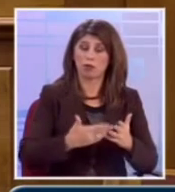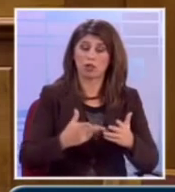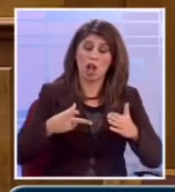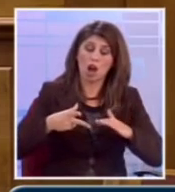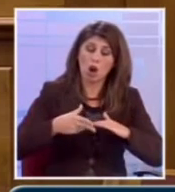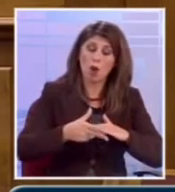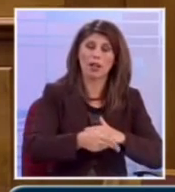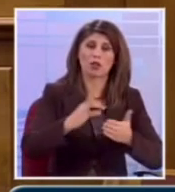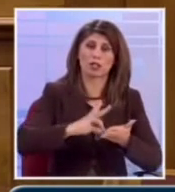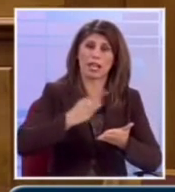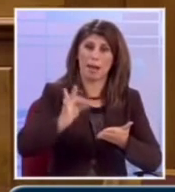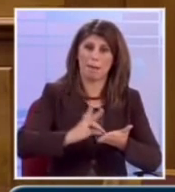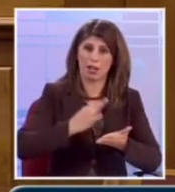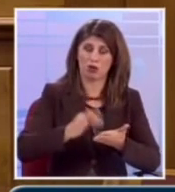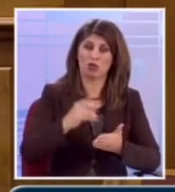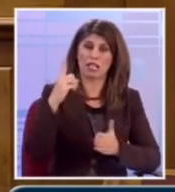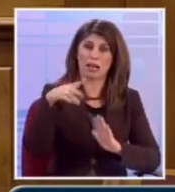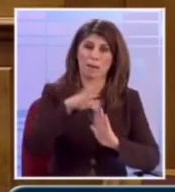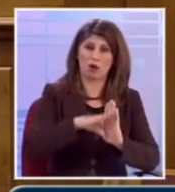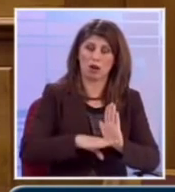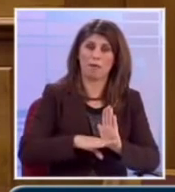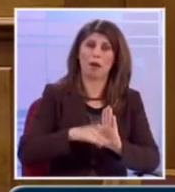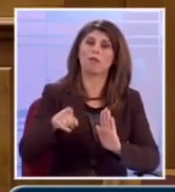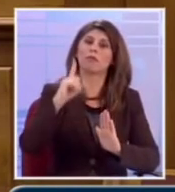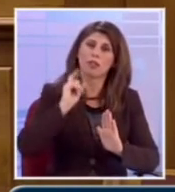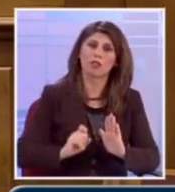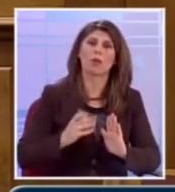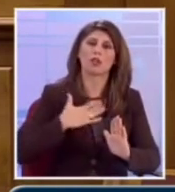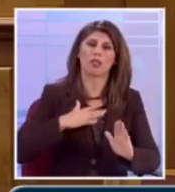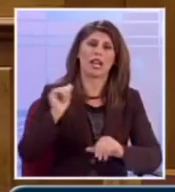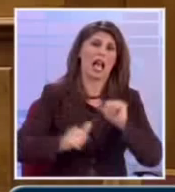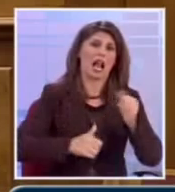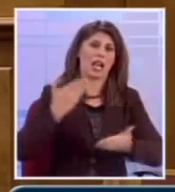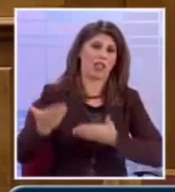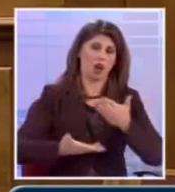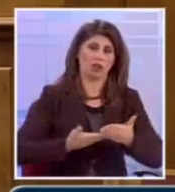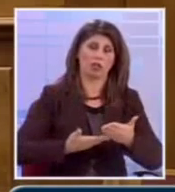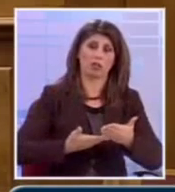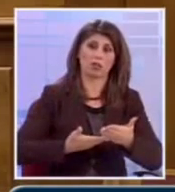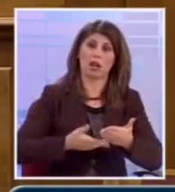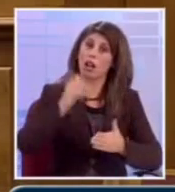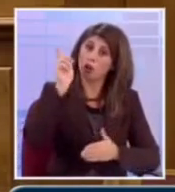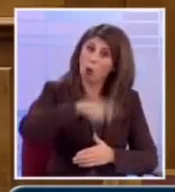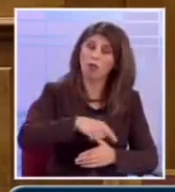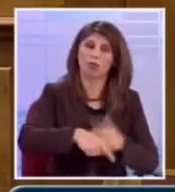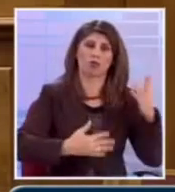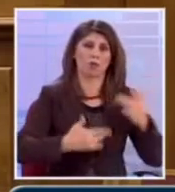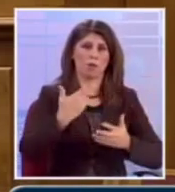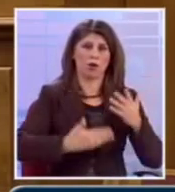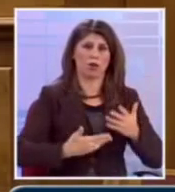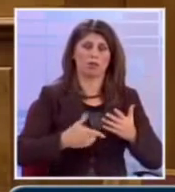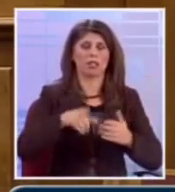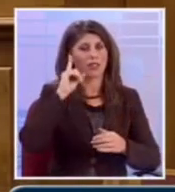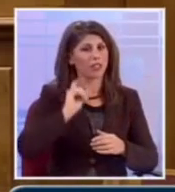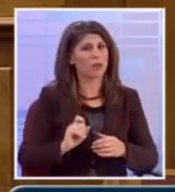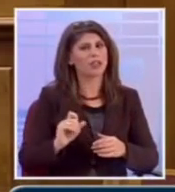καιραμένος ένα πρόγραμμα που είναι δεδομένο ότι χρειάζεται αναθεώρηση, αλλά και ο ίδιος ο προϋπολογισμός είναι